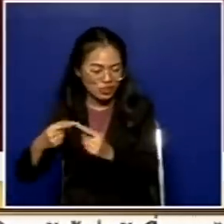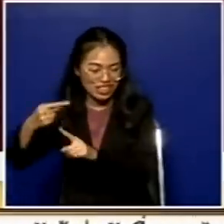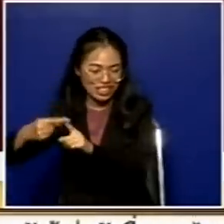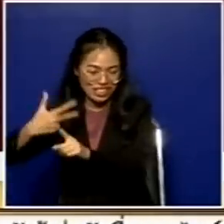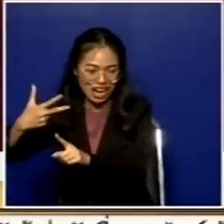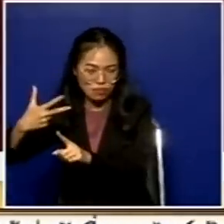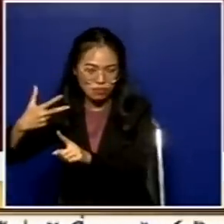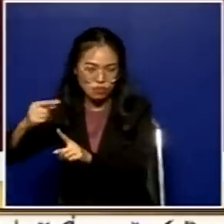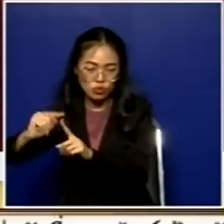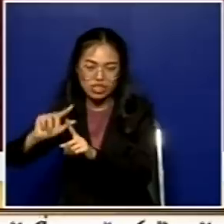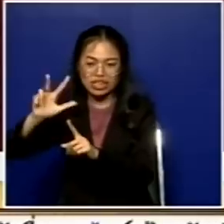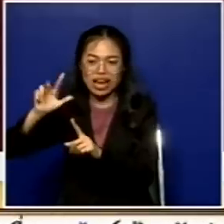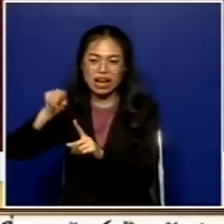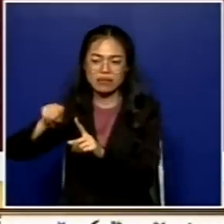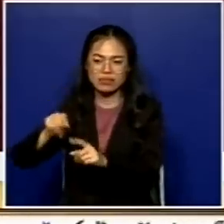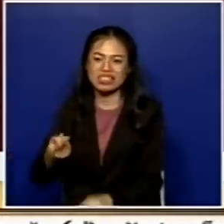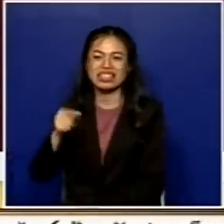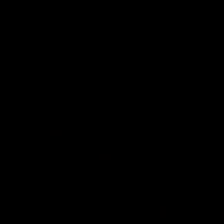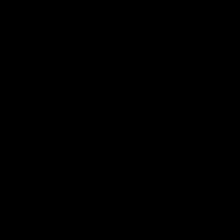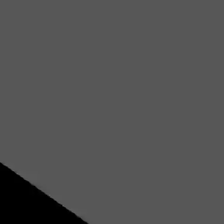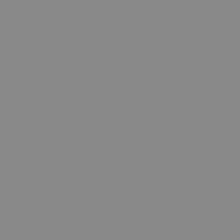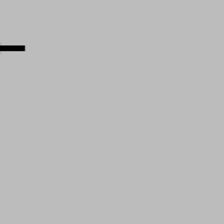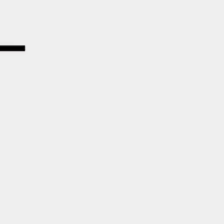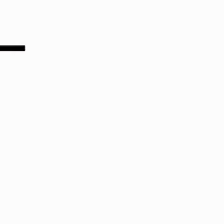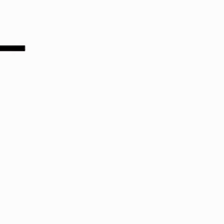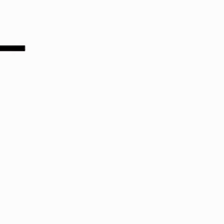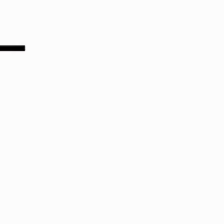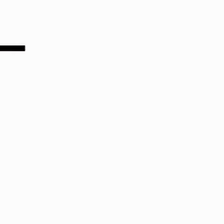ือวันที่ท่านสั่งปิดประเทศไทยต่อารคมเงเตอ์เต